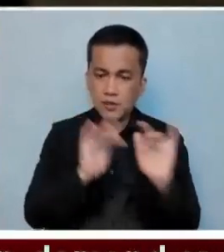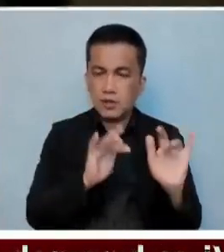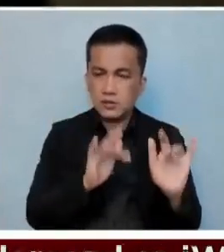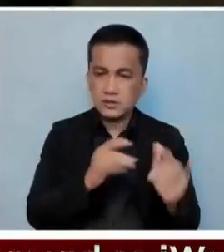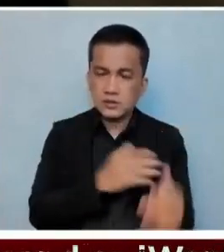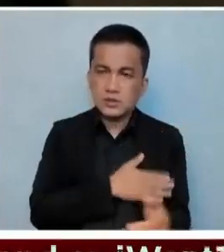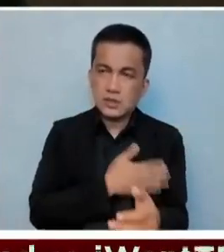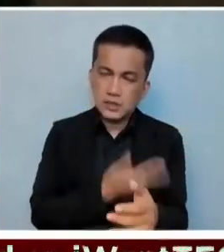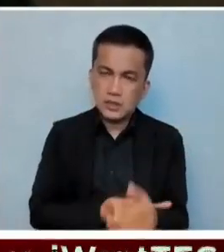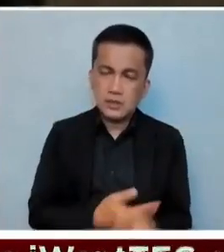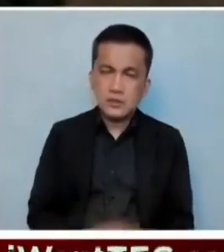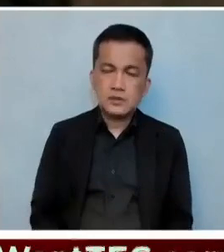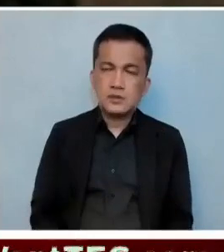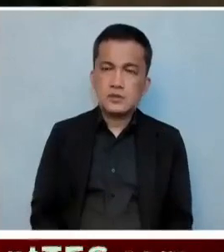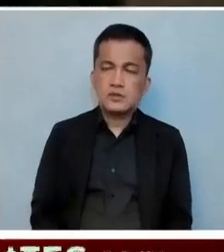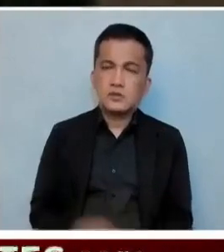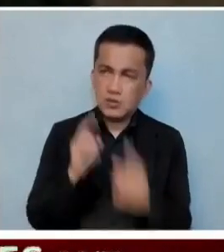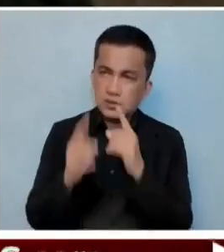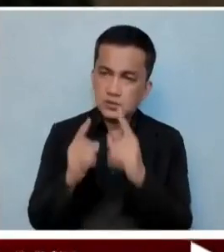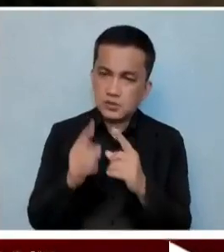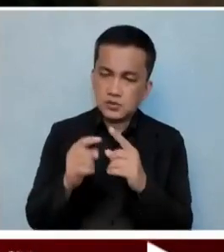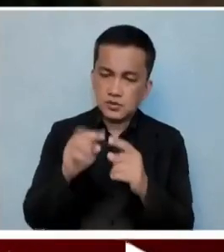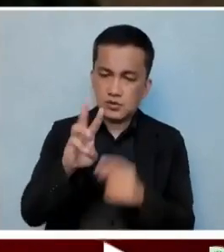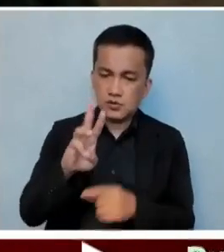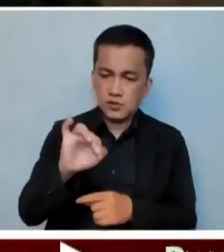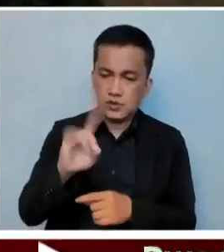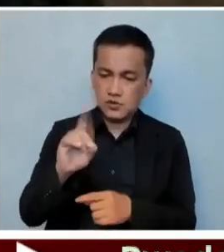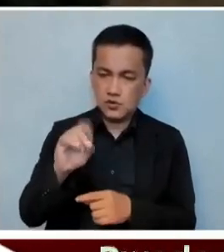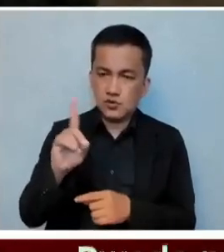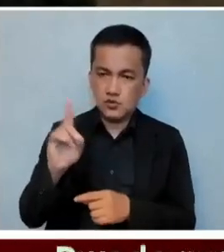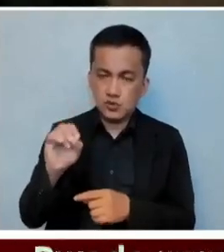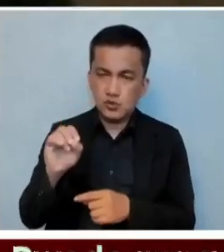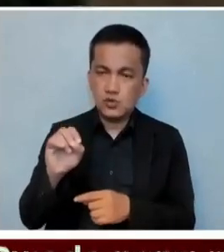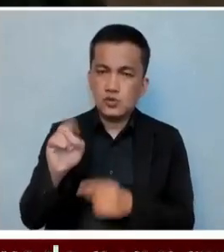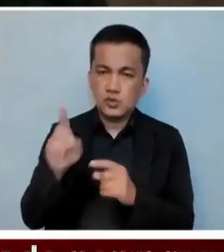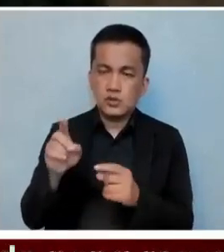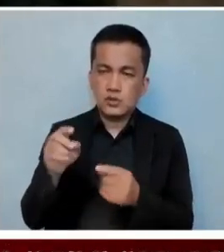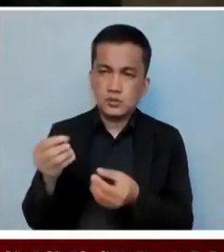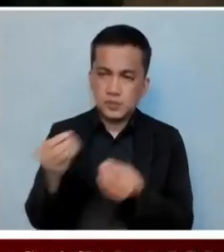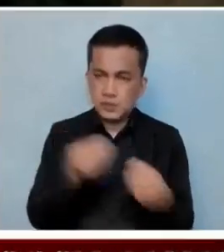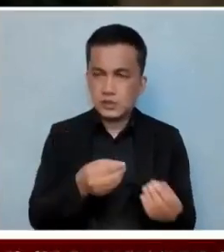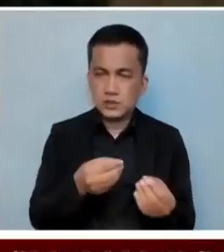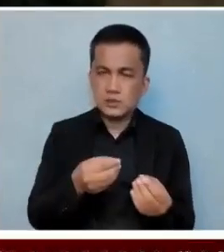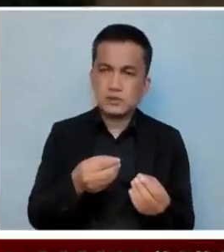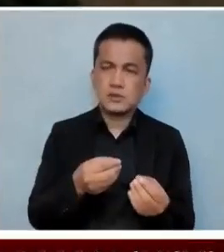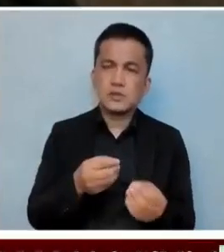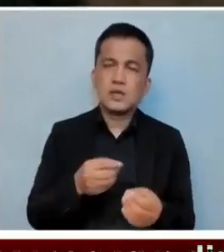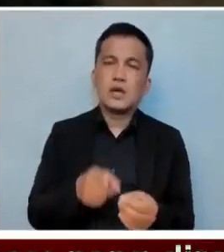Kausapin na po ninyo si Widodo para bigyan na po ng clemency.